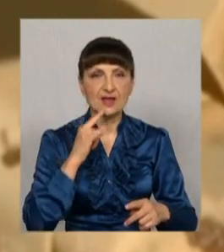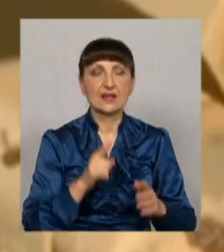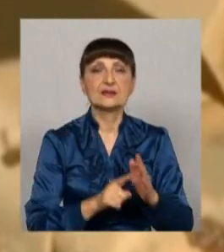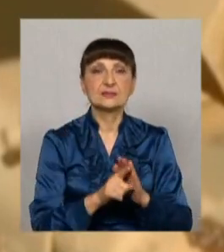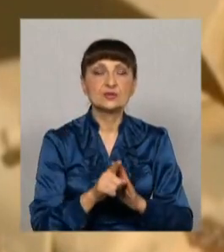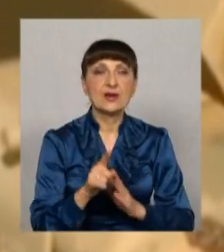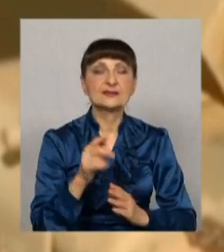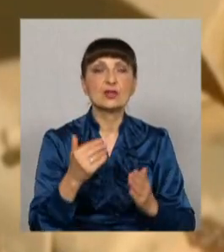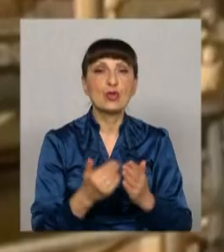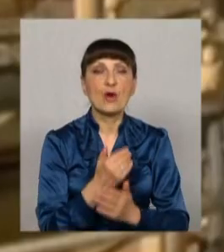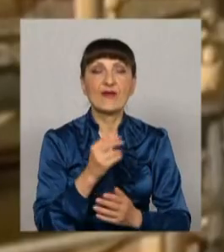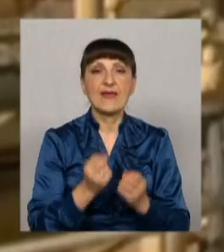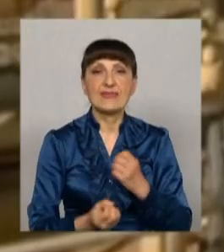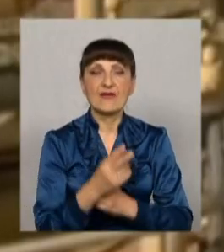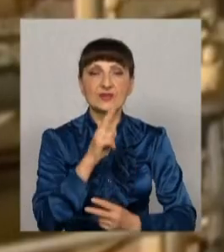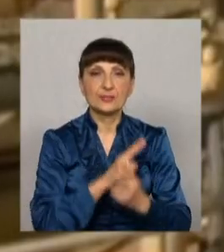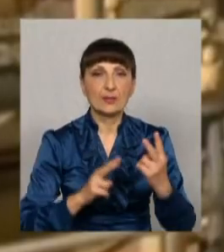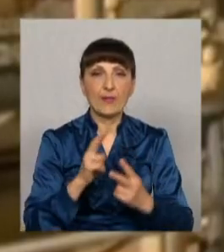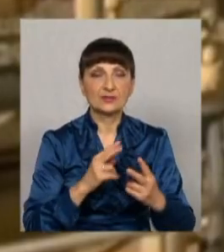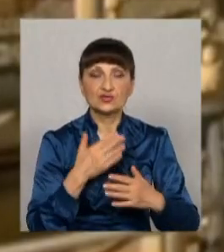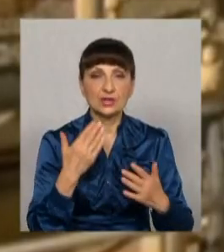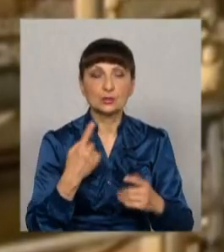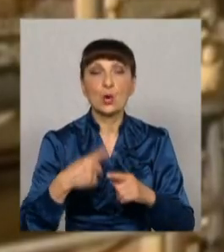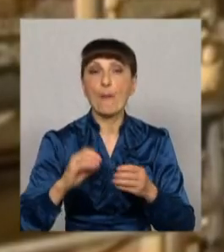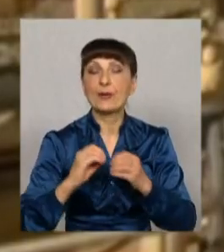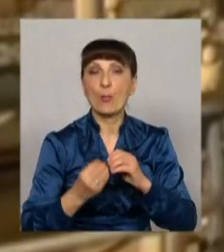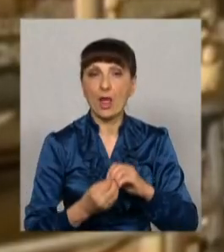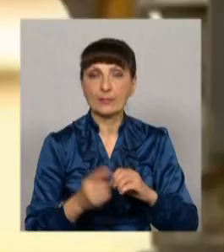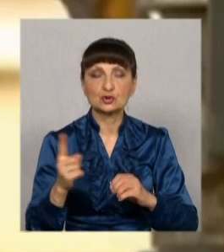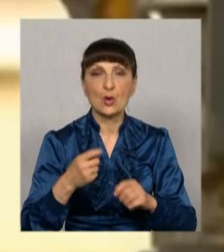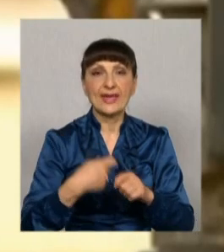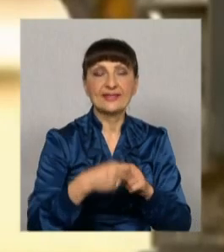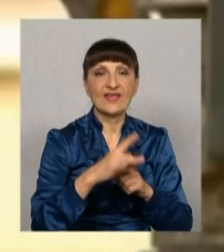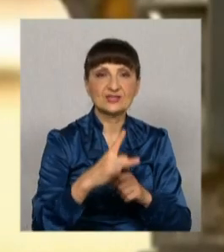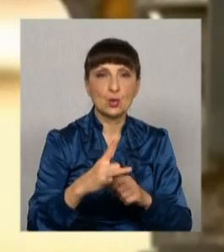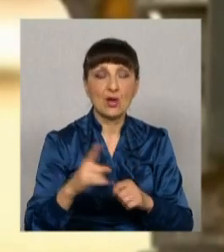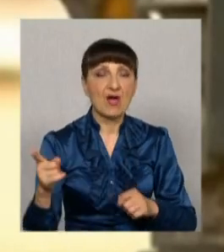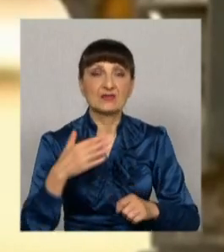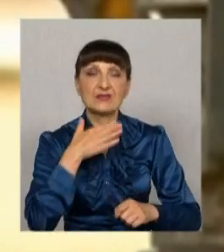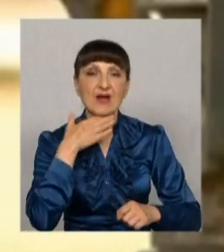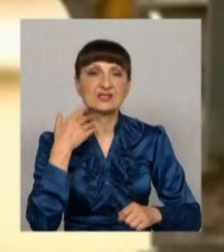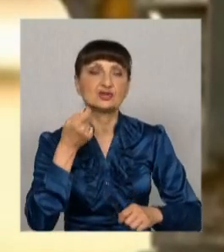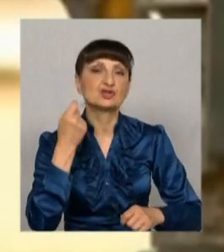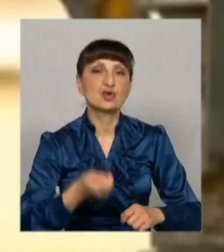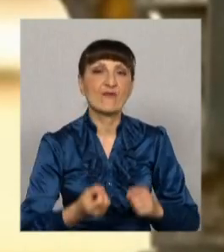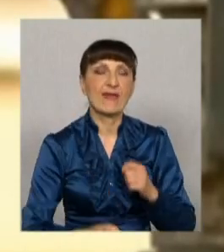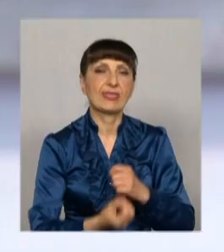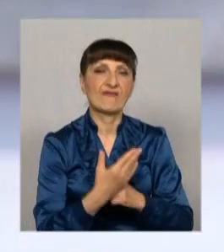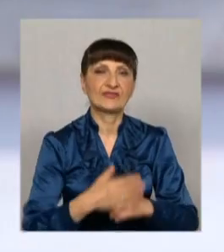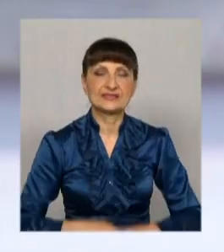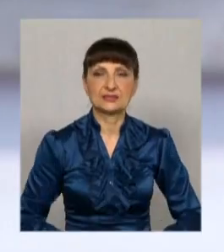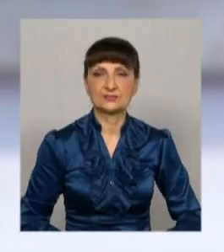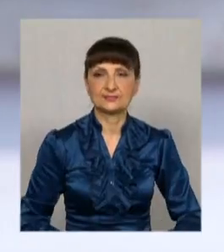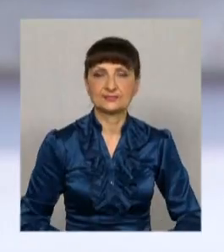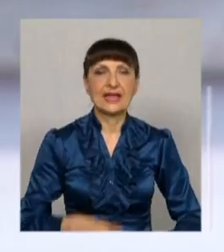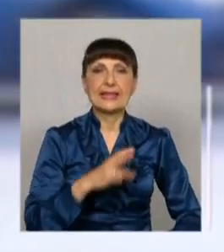новые нефтеперерабатывающие заводы. Другая проблема заключается в том, что инвесторы не заинтересованы в дешевой нефти, говорит эксперт. Ни